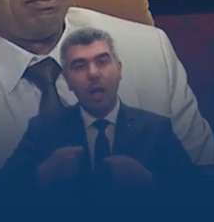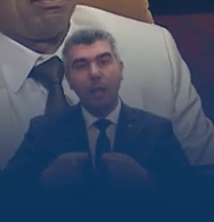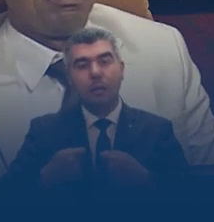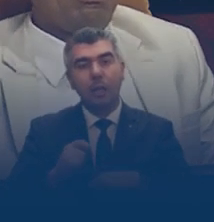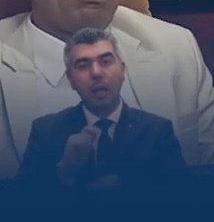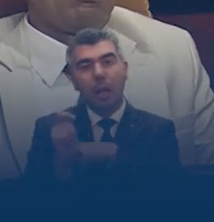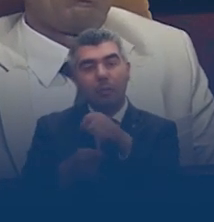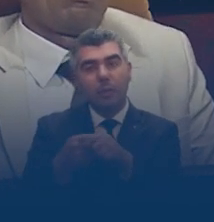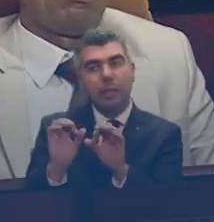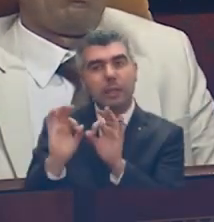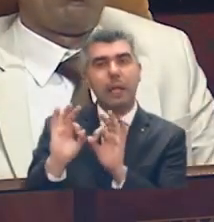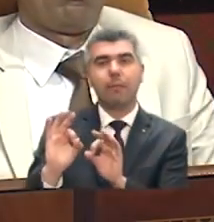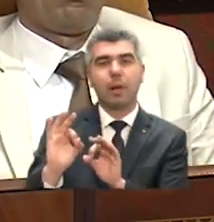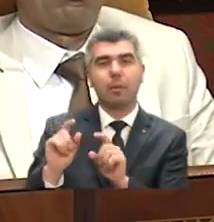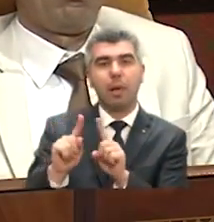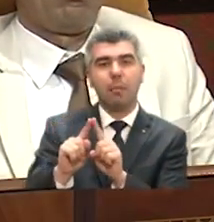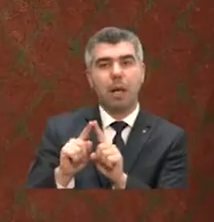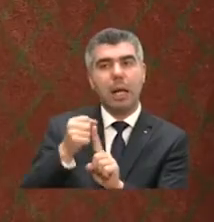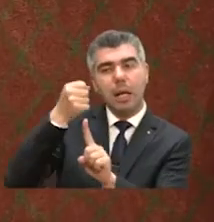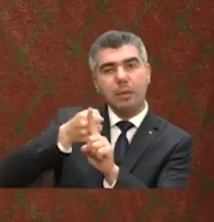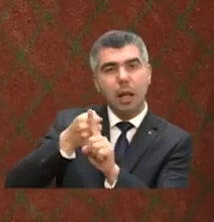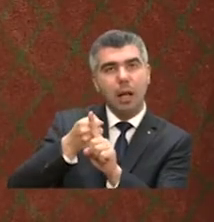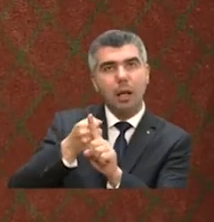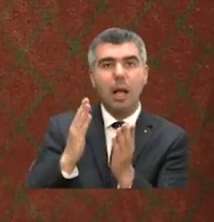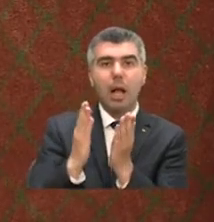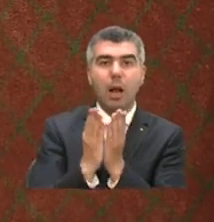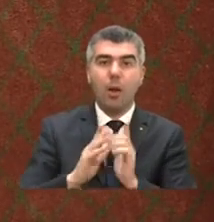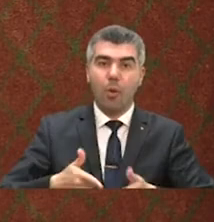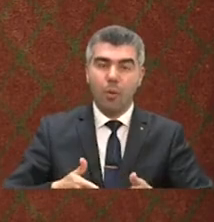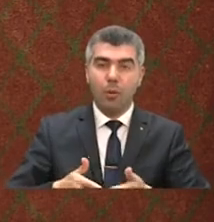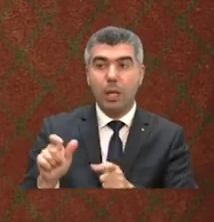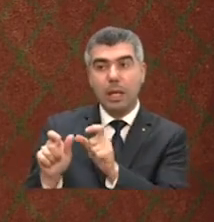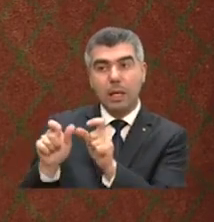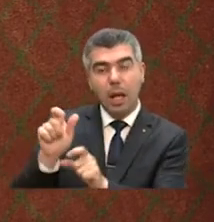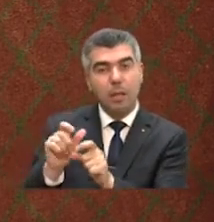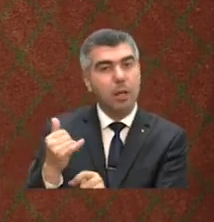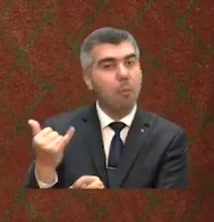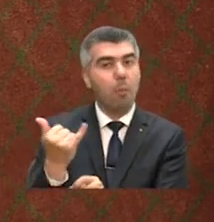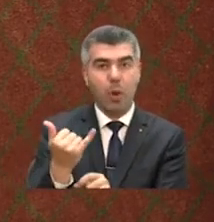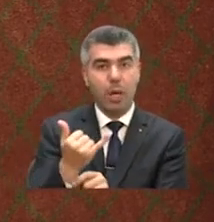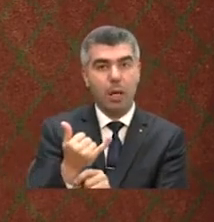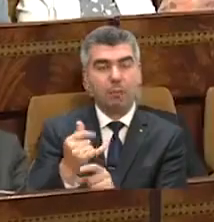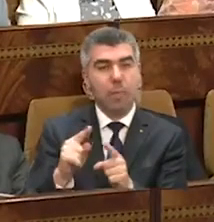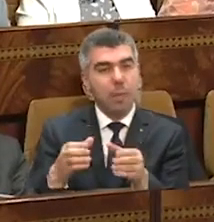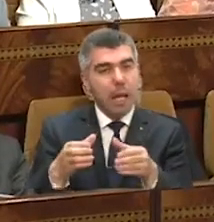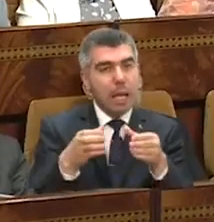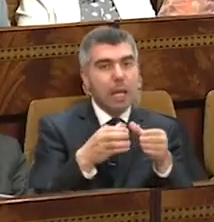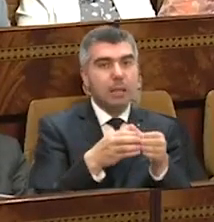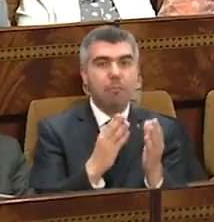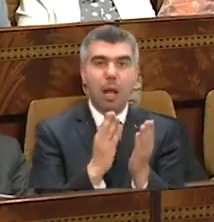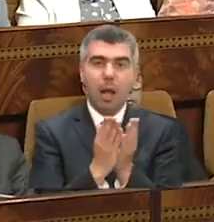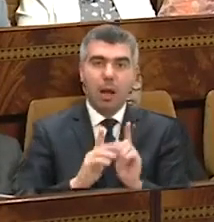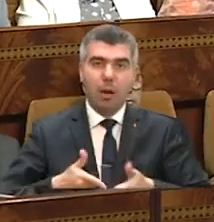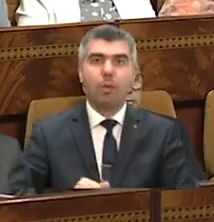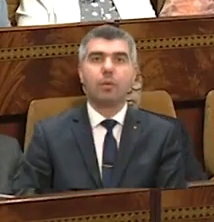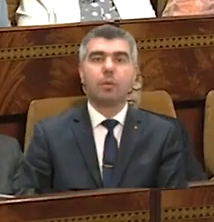صفر اصلاح اللي دار المدارس العمومية السيد الوزير. واش هاد الناس ما محقهمش انهم حتى هما يقراو في حجرات دراسية كتليق بهم؟ قلتي حالا